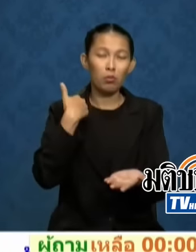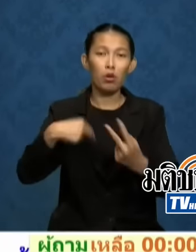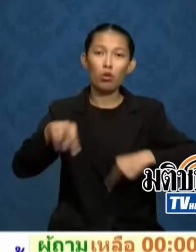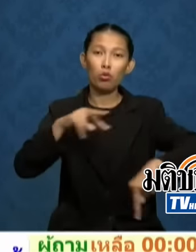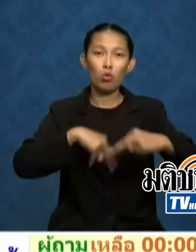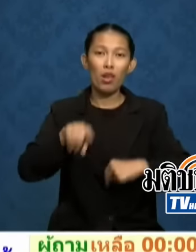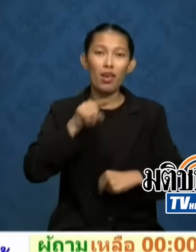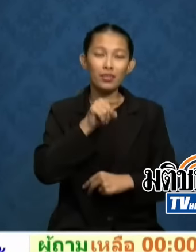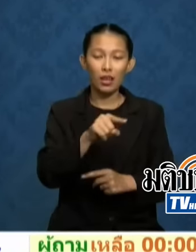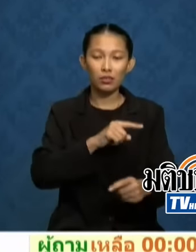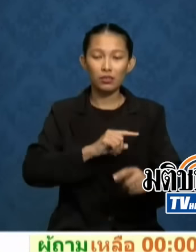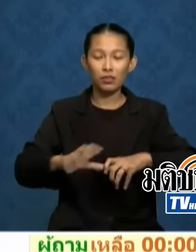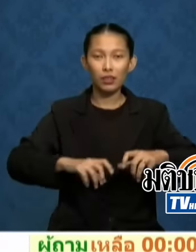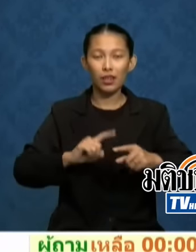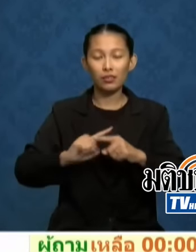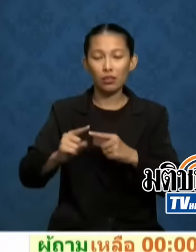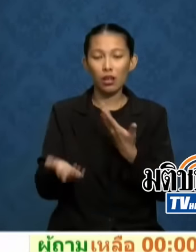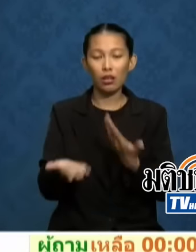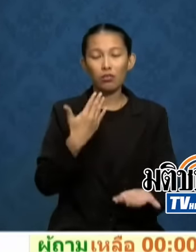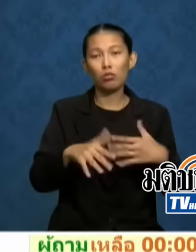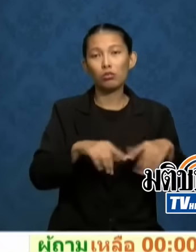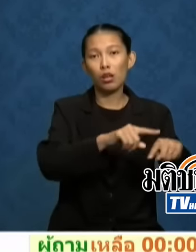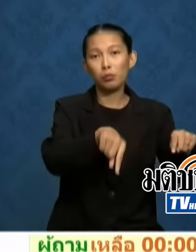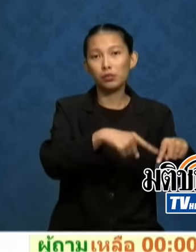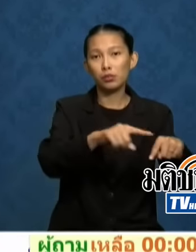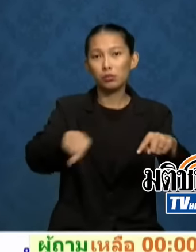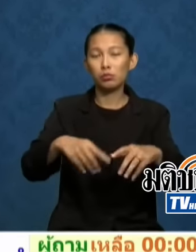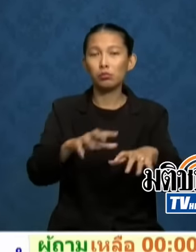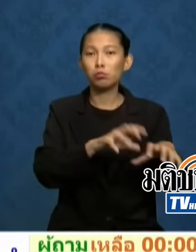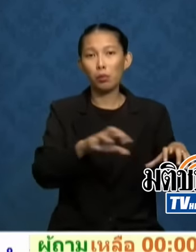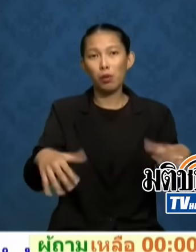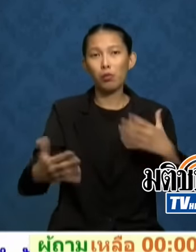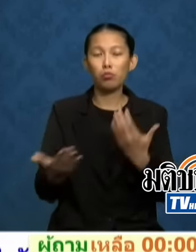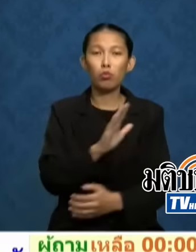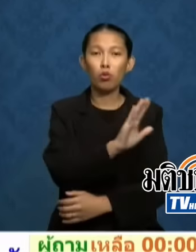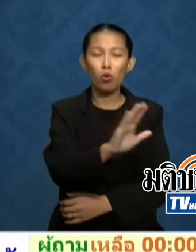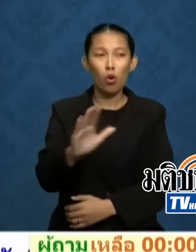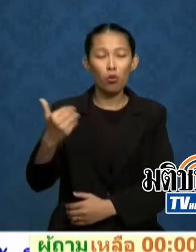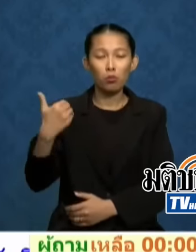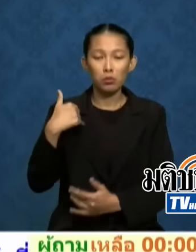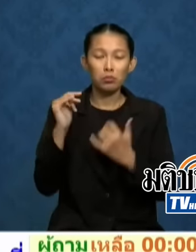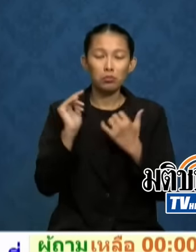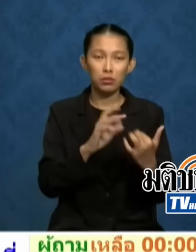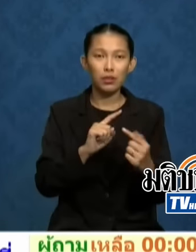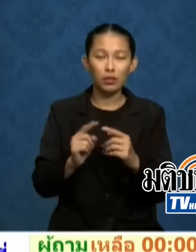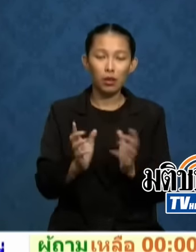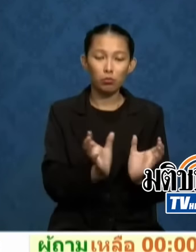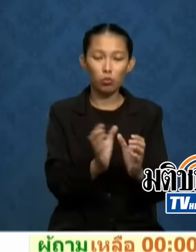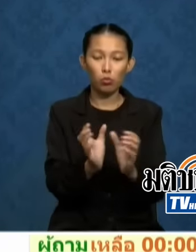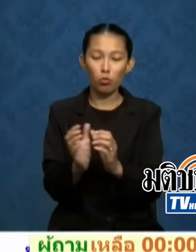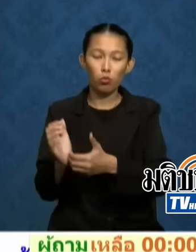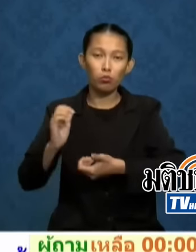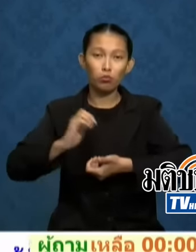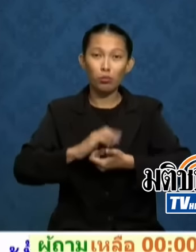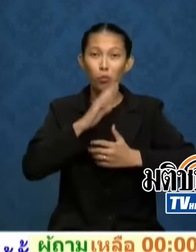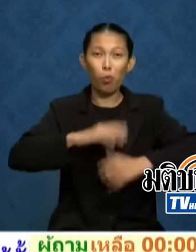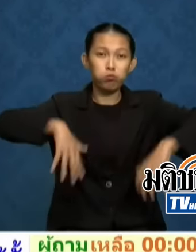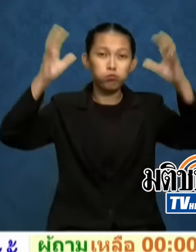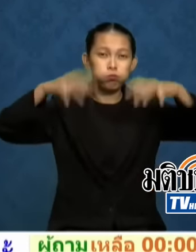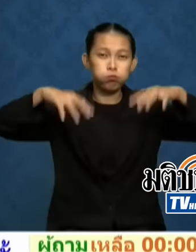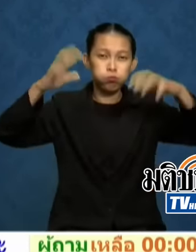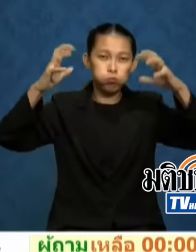สั่งการอันนี้มาพื้นที่ใครพื้นที่มันก็มีการตั้งศูนย์นะครับมีการประสานงานระหว่างหน่วยงานต่างๆนะครับเมื่อเกิดฝนตกหนักใน